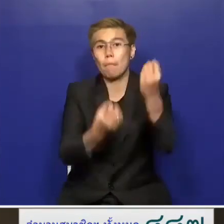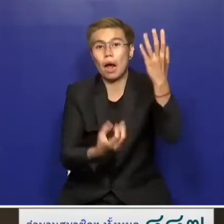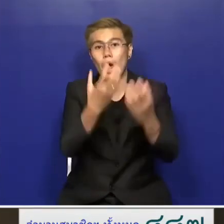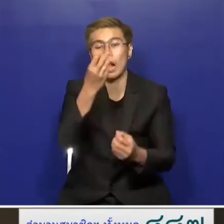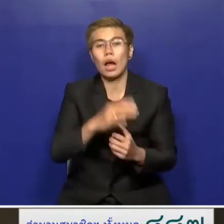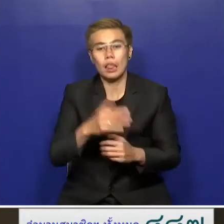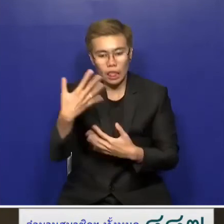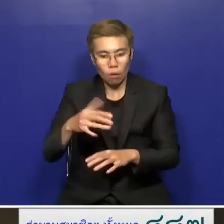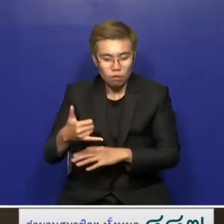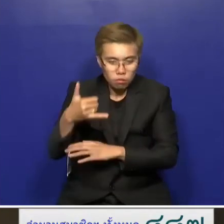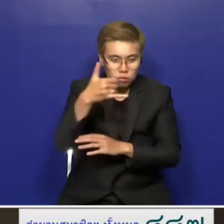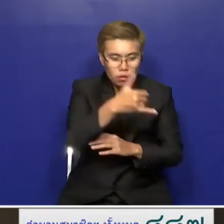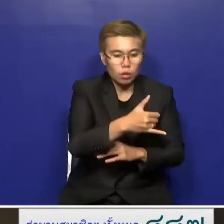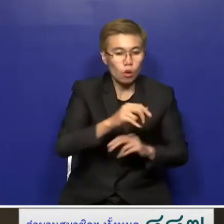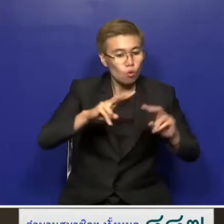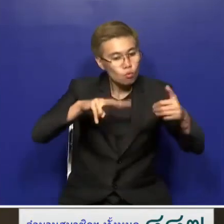ที่จะตรวจนะคะ